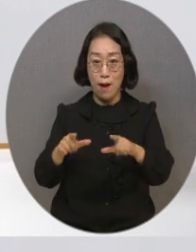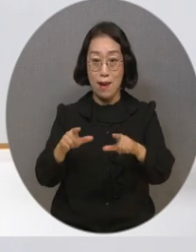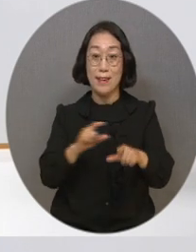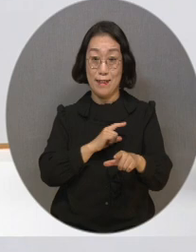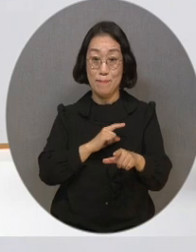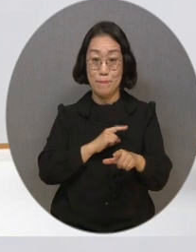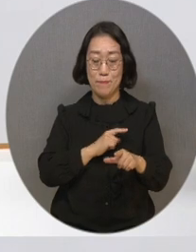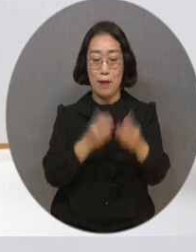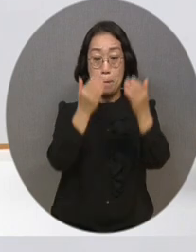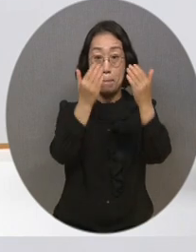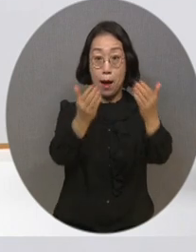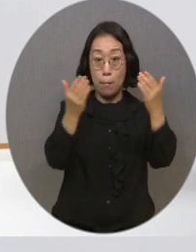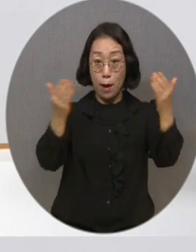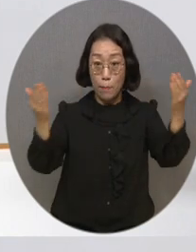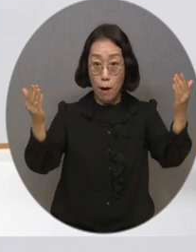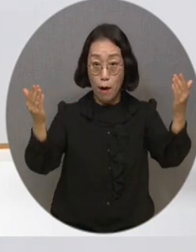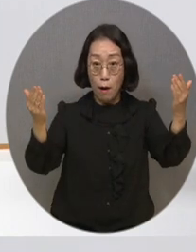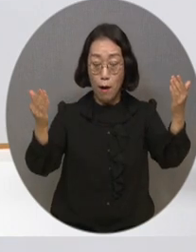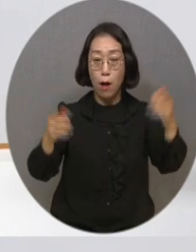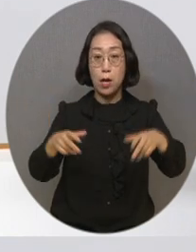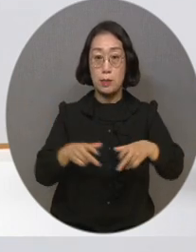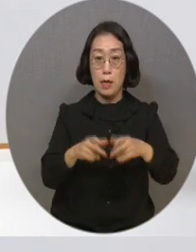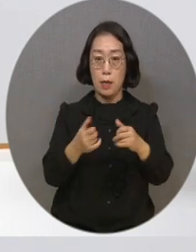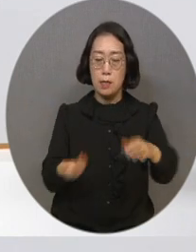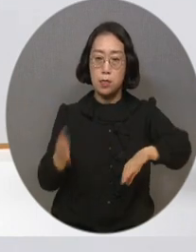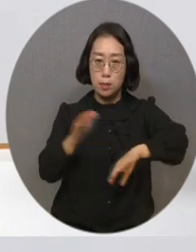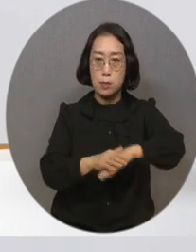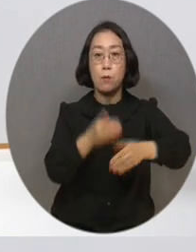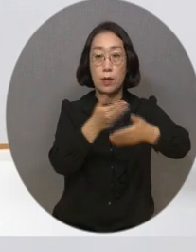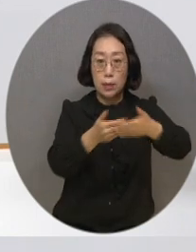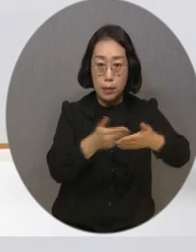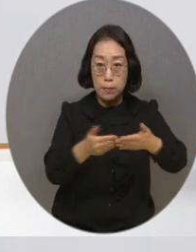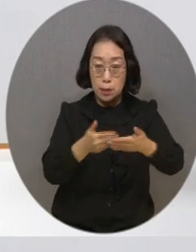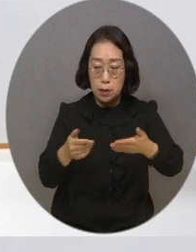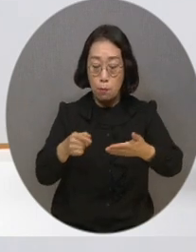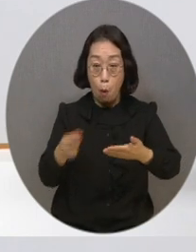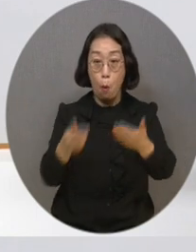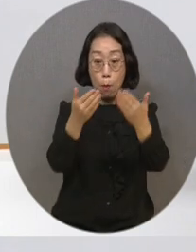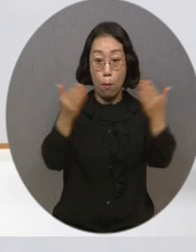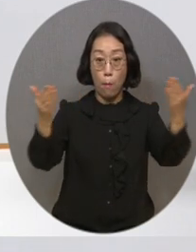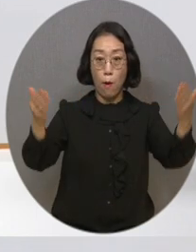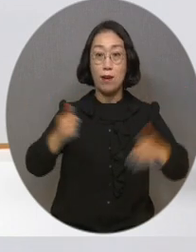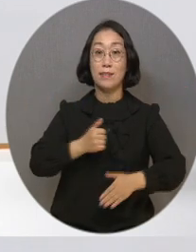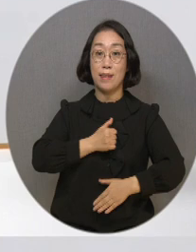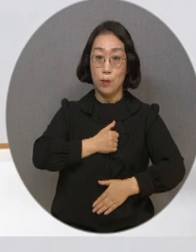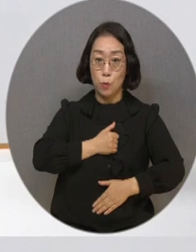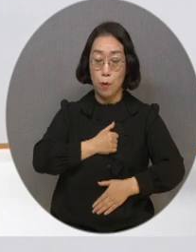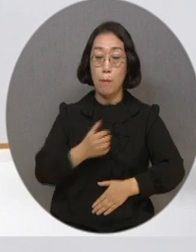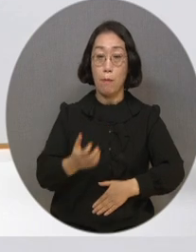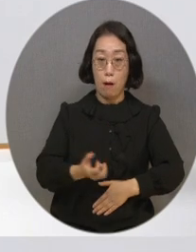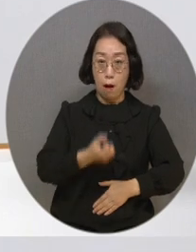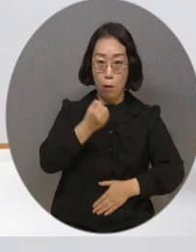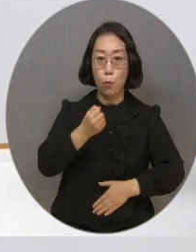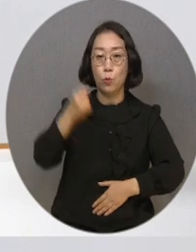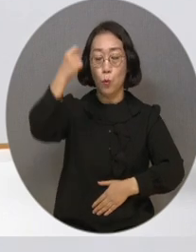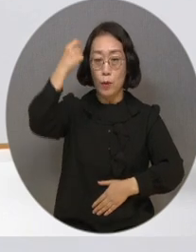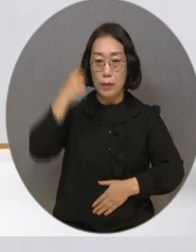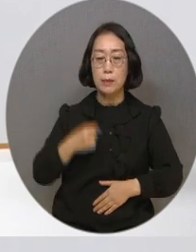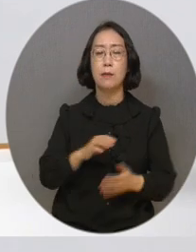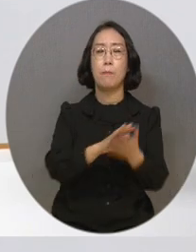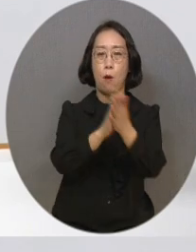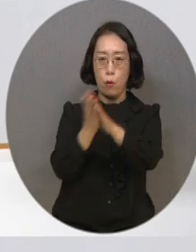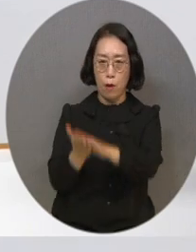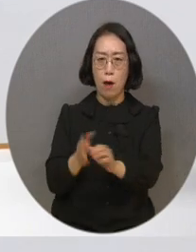장애인들의 작품을 전시하면서 장애인들이 또 자존감이 상승하고 그리고 장애인에 대한 인식 개선을